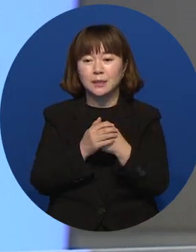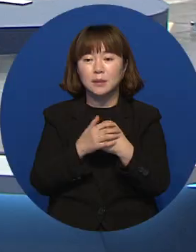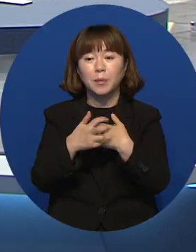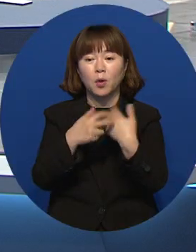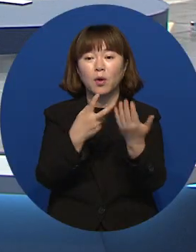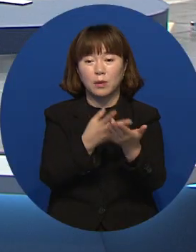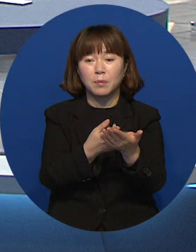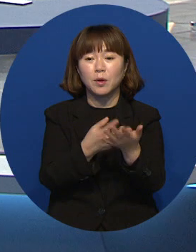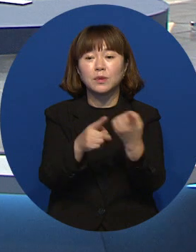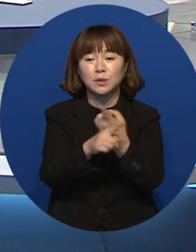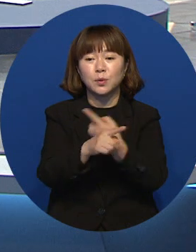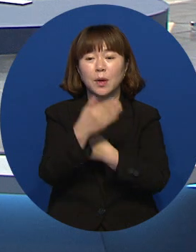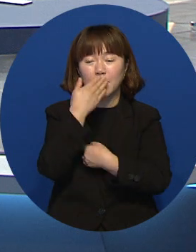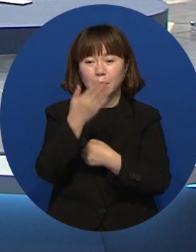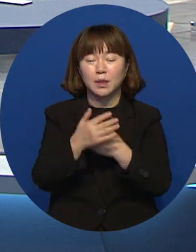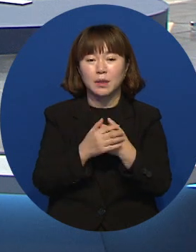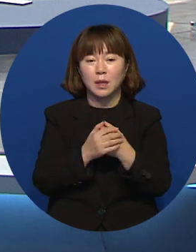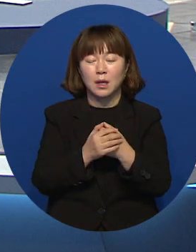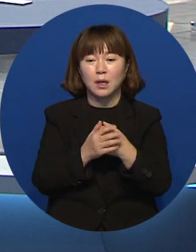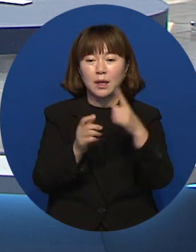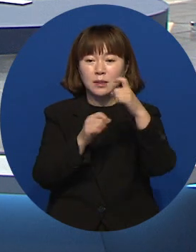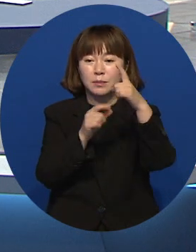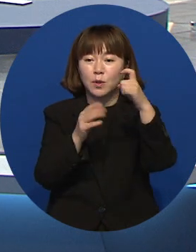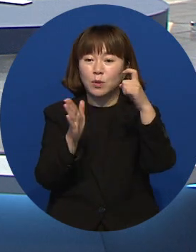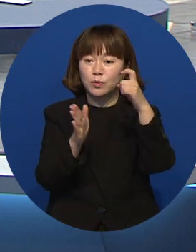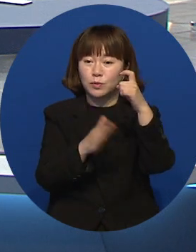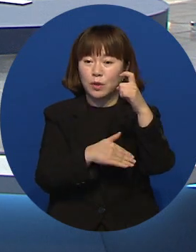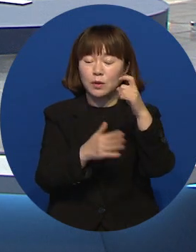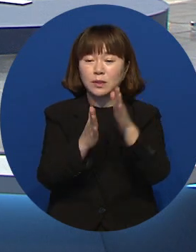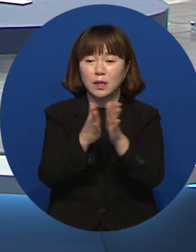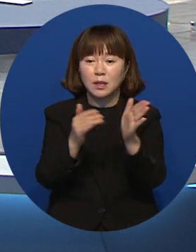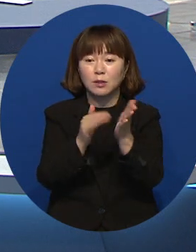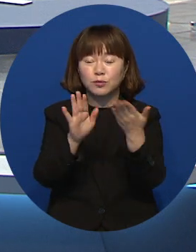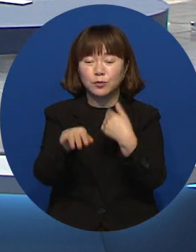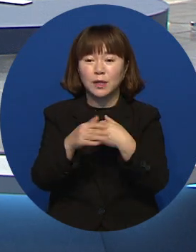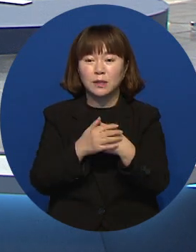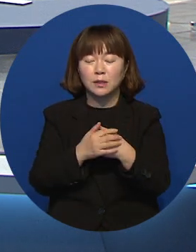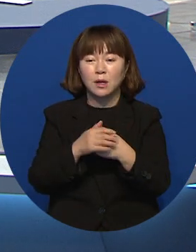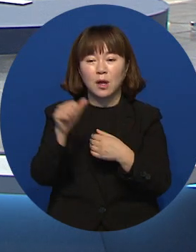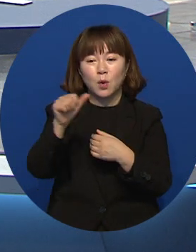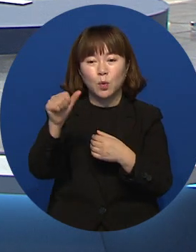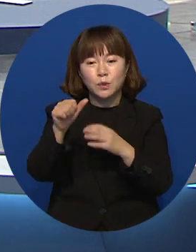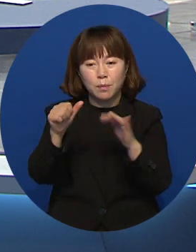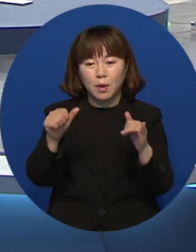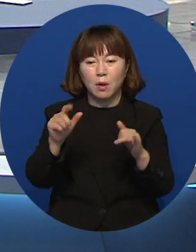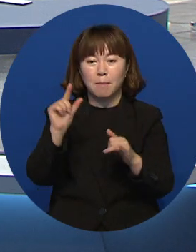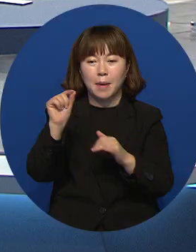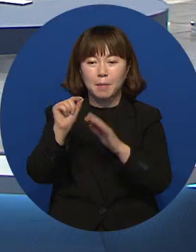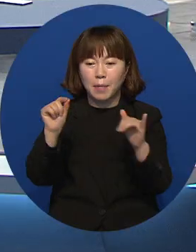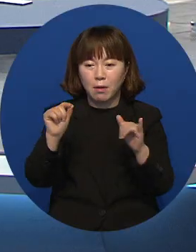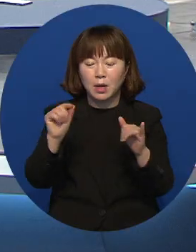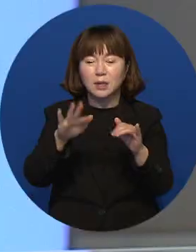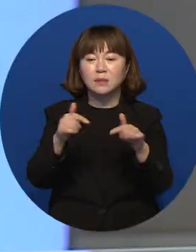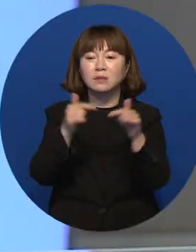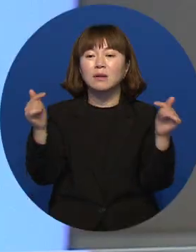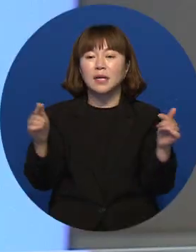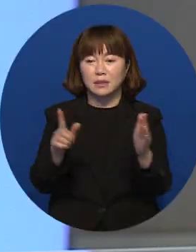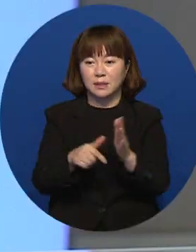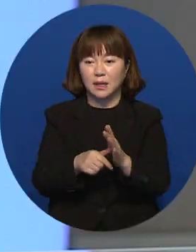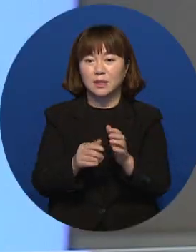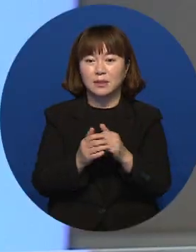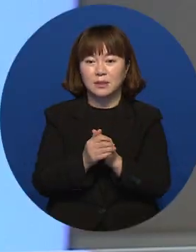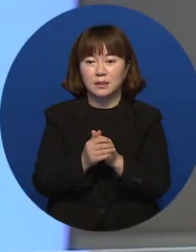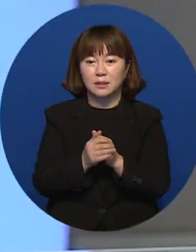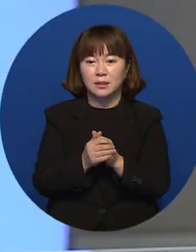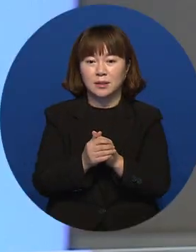예 만약에 이제 11월 1일부터 위드 크로네 됐을 때 뭐 아까 5000명이 나만 명까지 들어왔을 경우에는 어 지금 우리 그